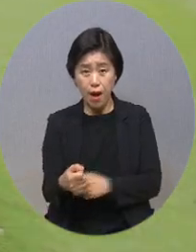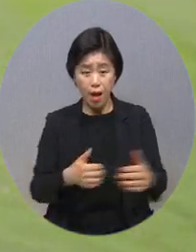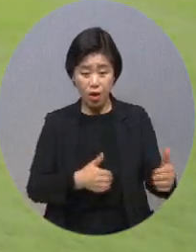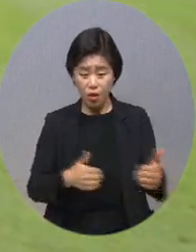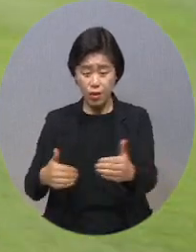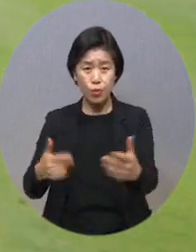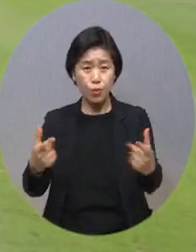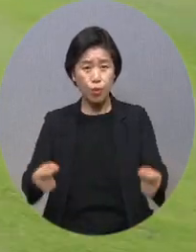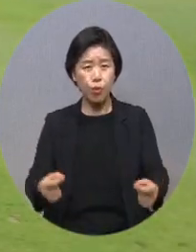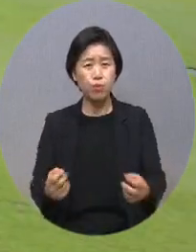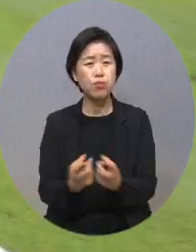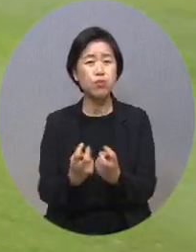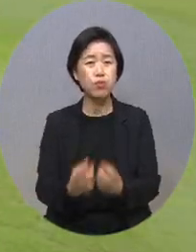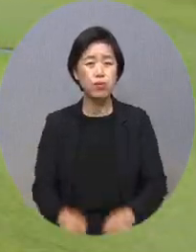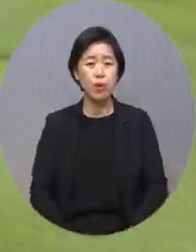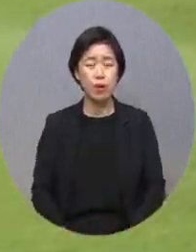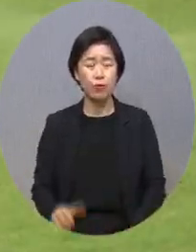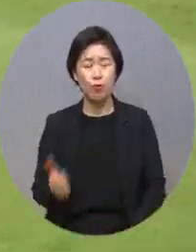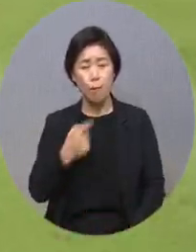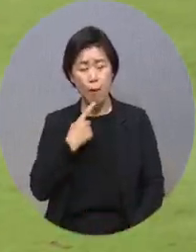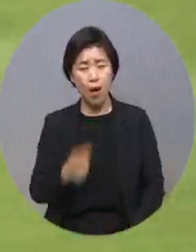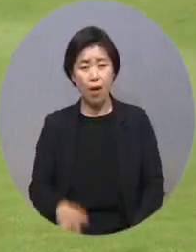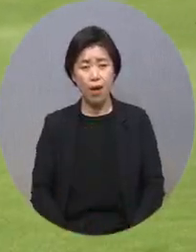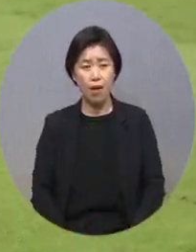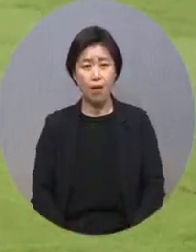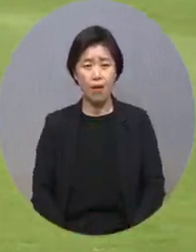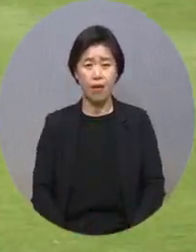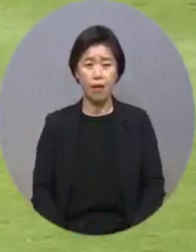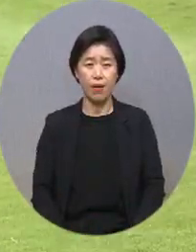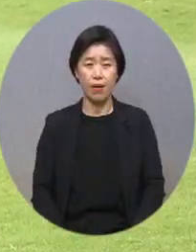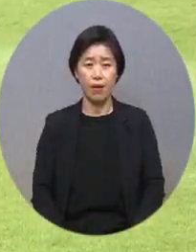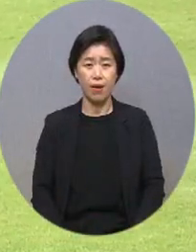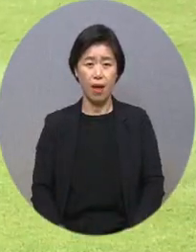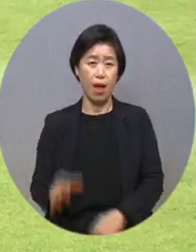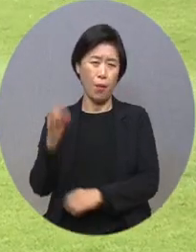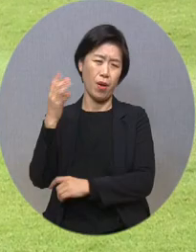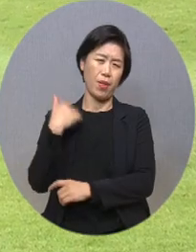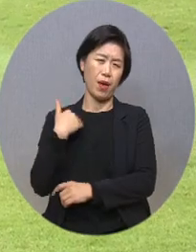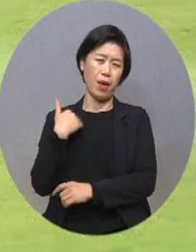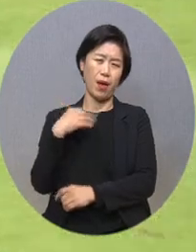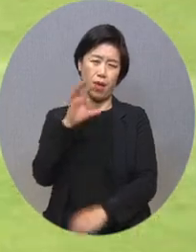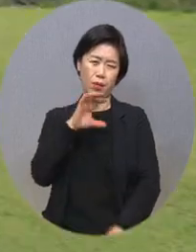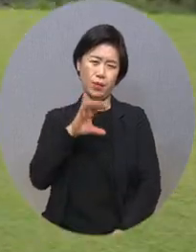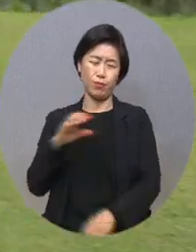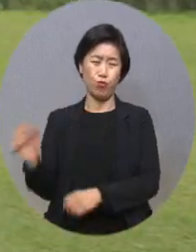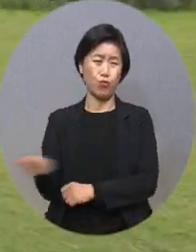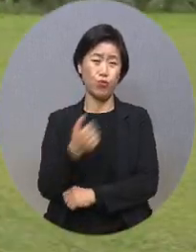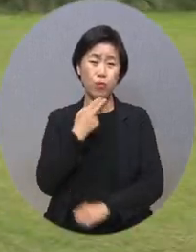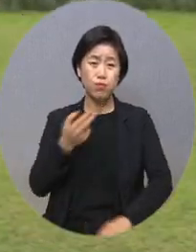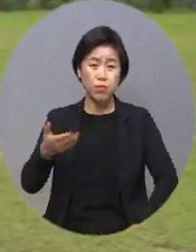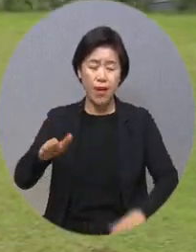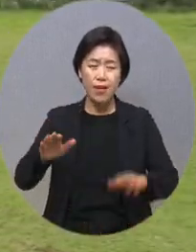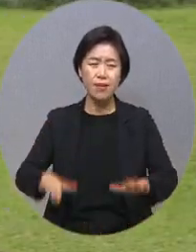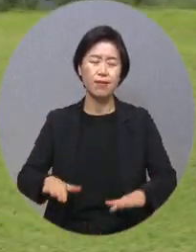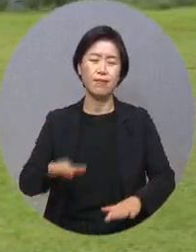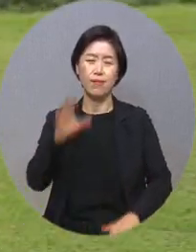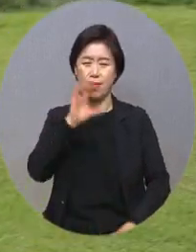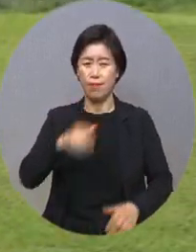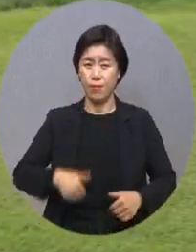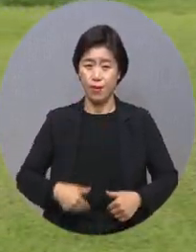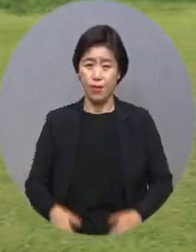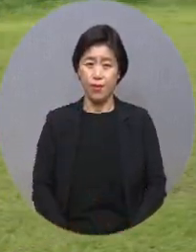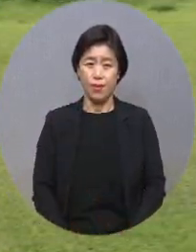뻔했네. 나랑 똑같은. 어우 죽을 뻔했어. 내가 원래 연습생이 안 하는데 했다. 내가 진짜. 와 라이가 엄청 안 좋네.